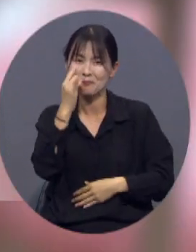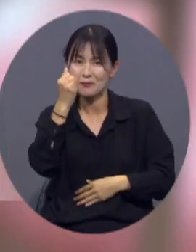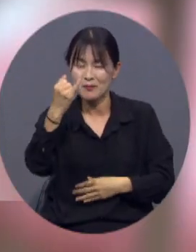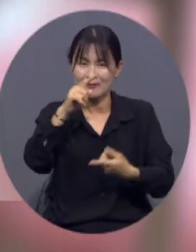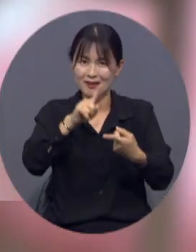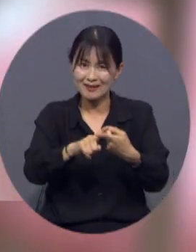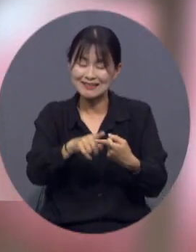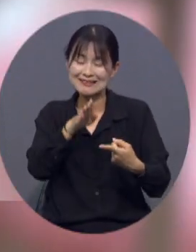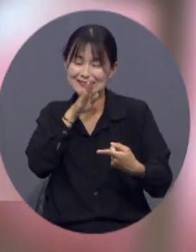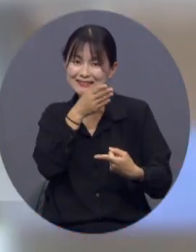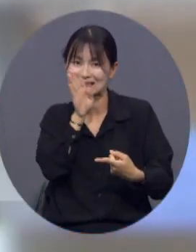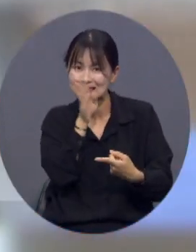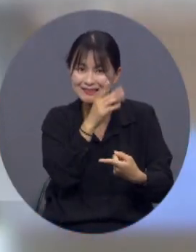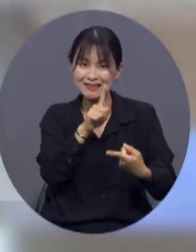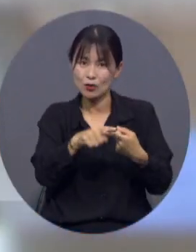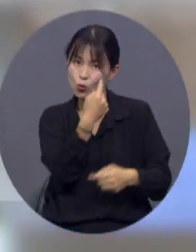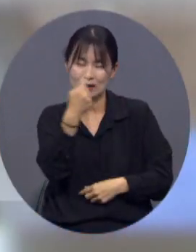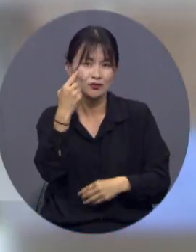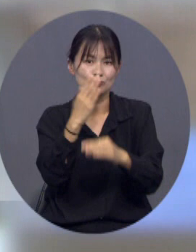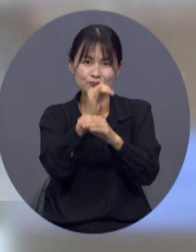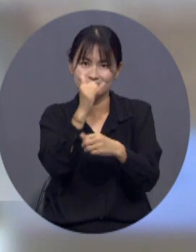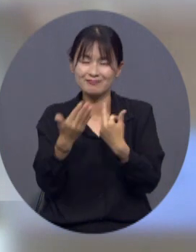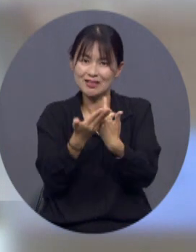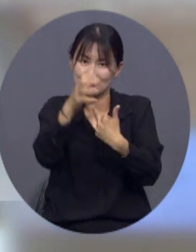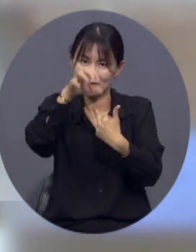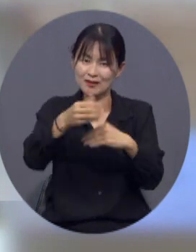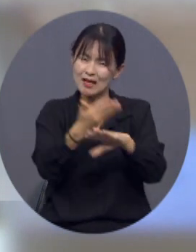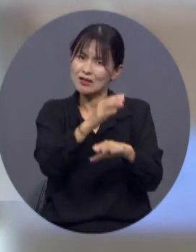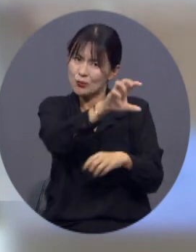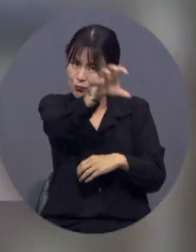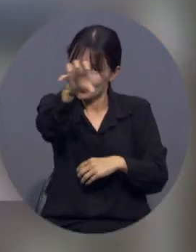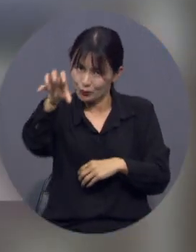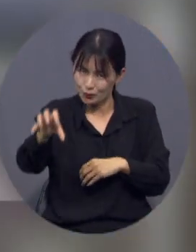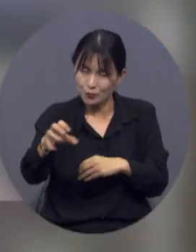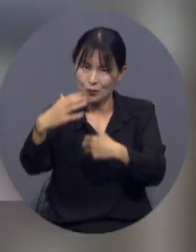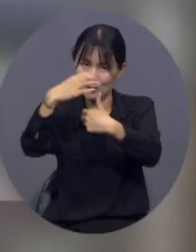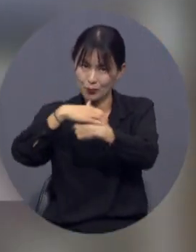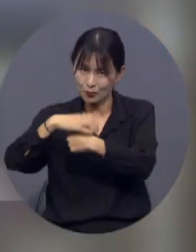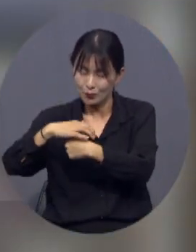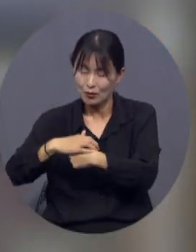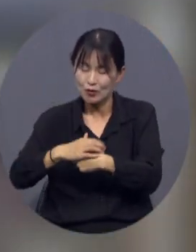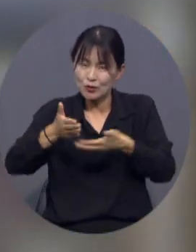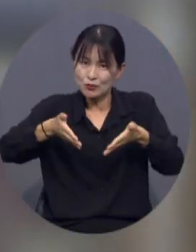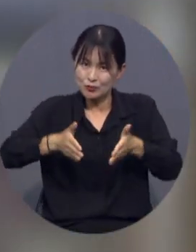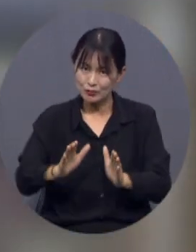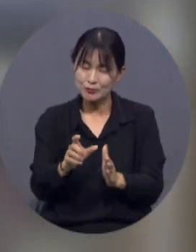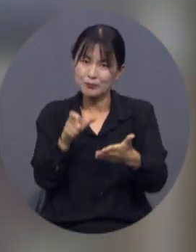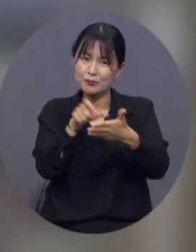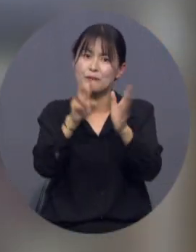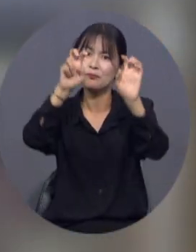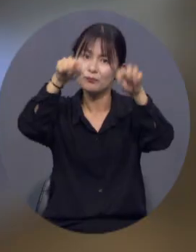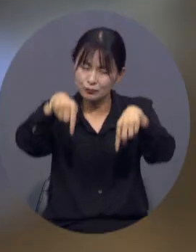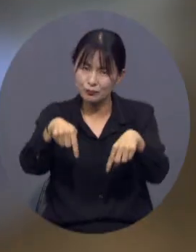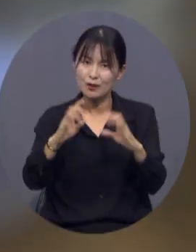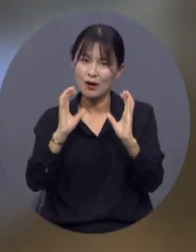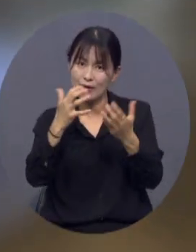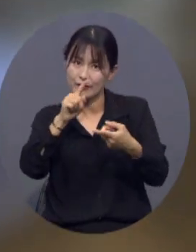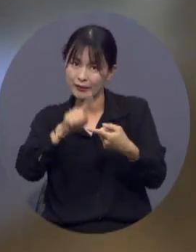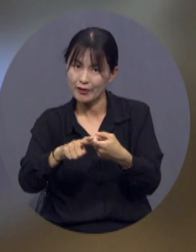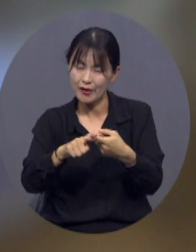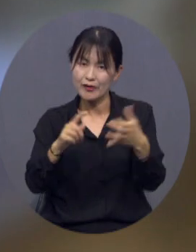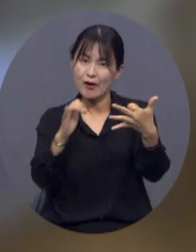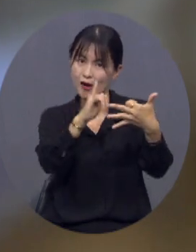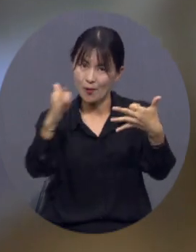사실관계를 확인 중이며 제주도는 현재 다른 시도 등으로부터 넘겨받은 출생 미신과 아동을 포함해 모두